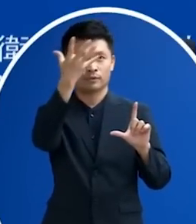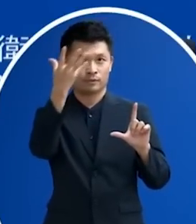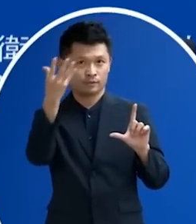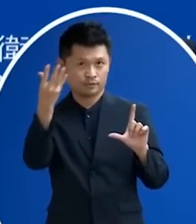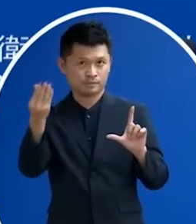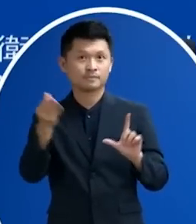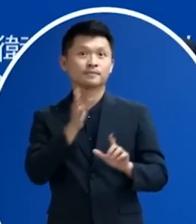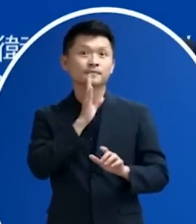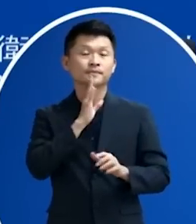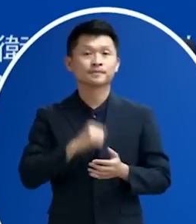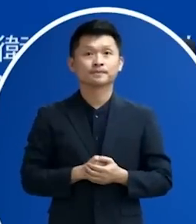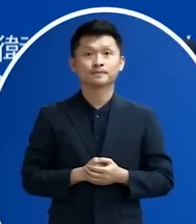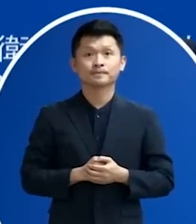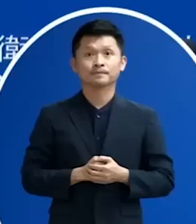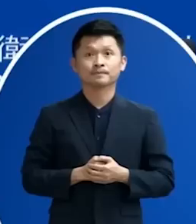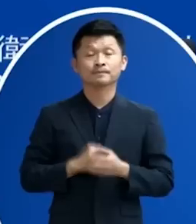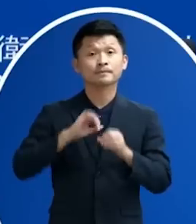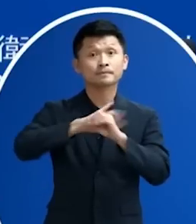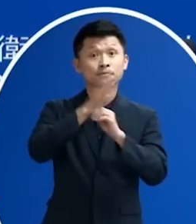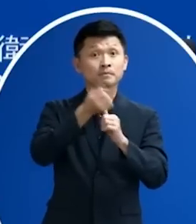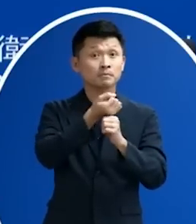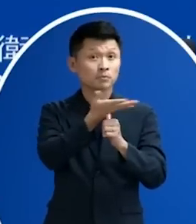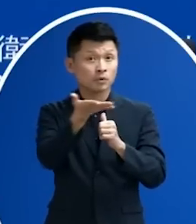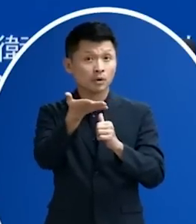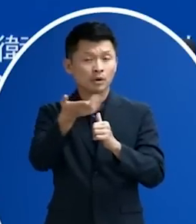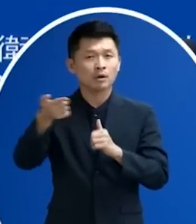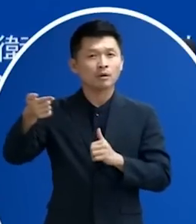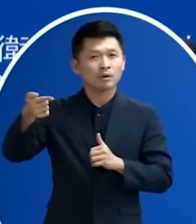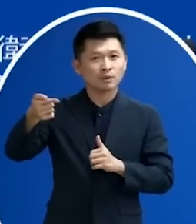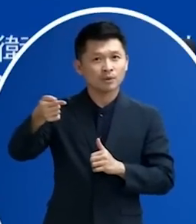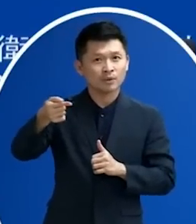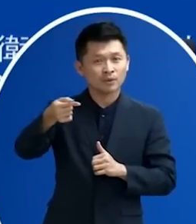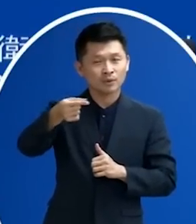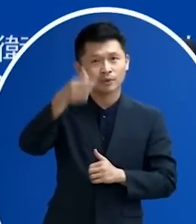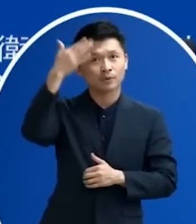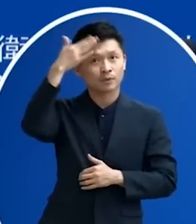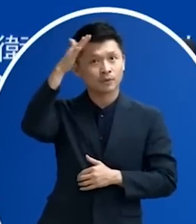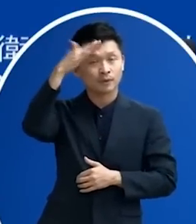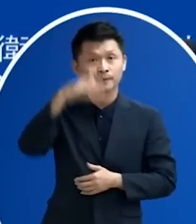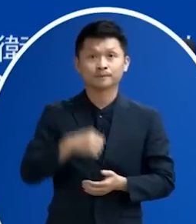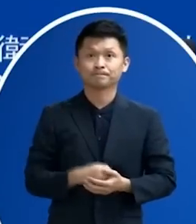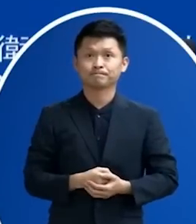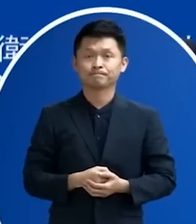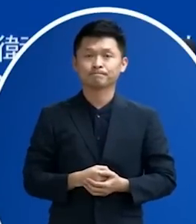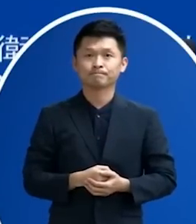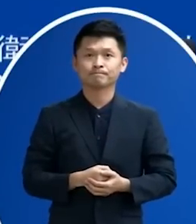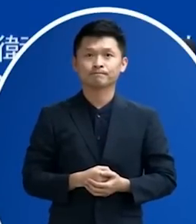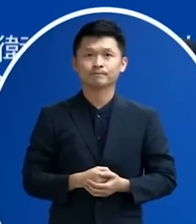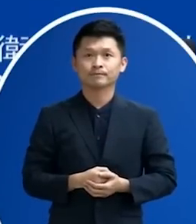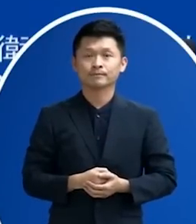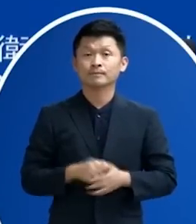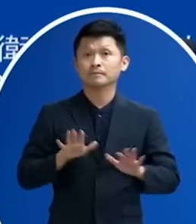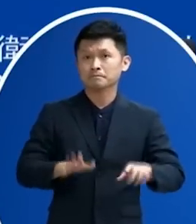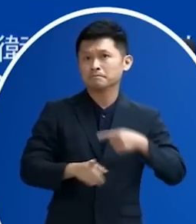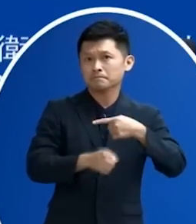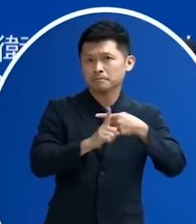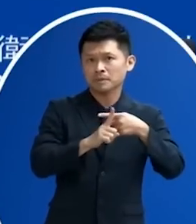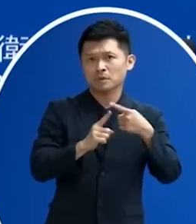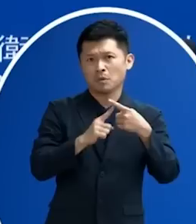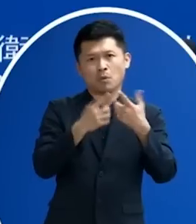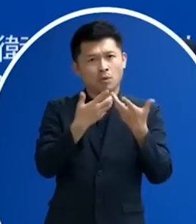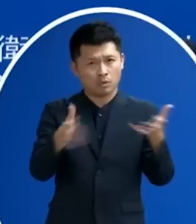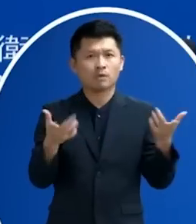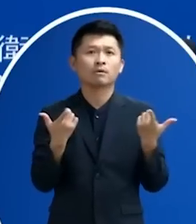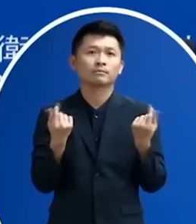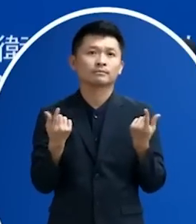也就是说疫情就逐渐的稍微比较松一口气的这种现象，但是不管怎样，目前的病例数还是不